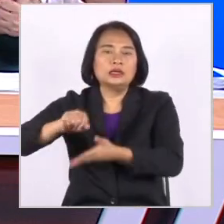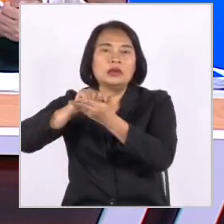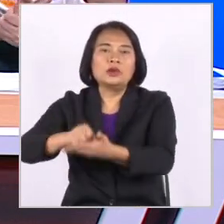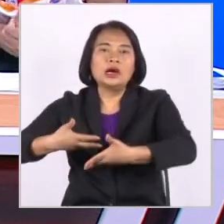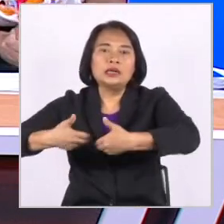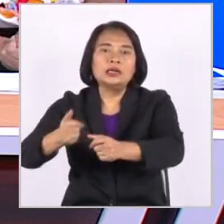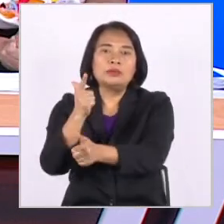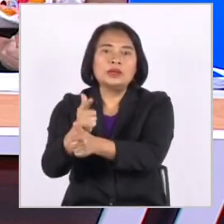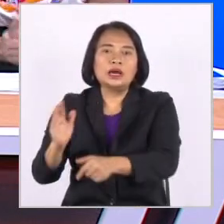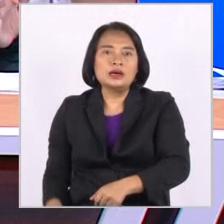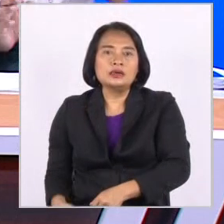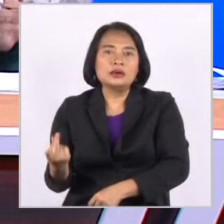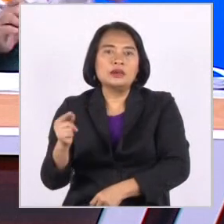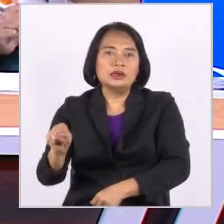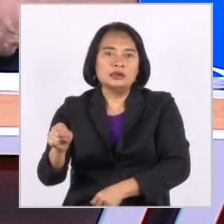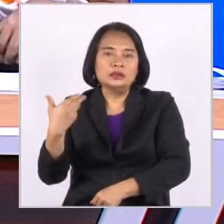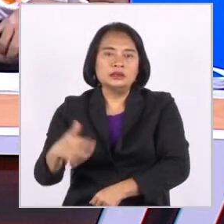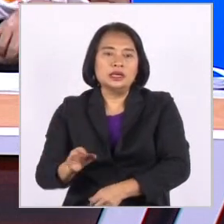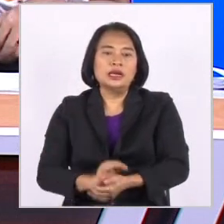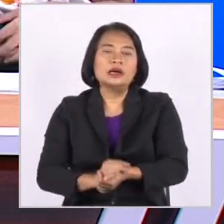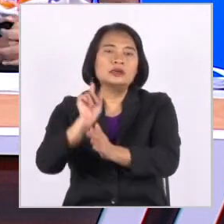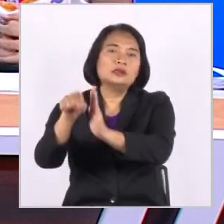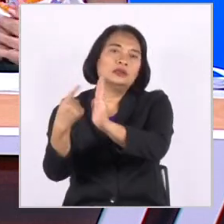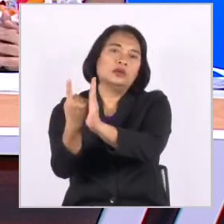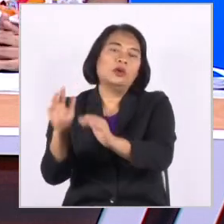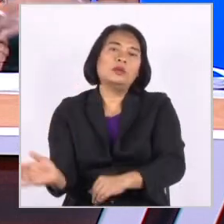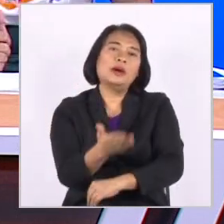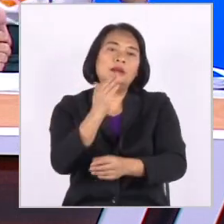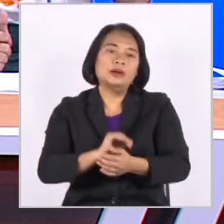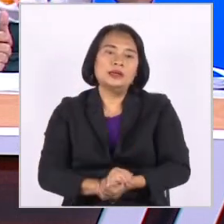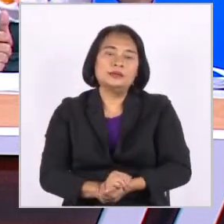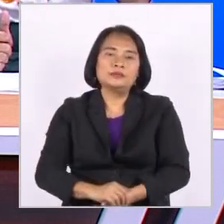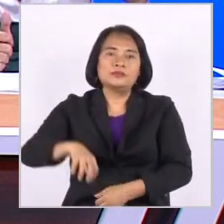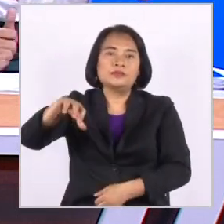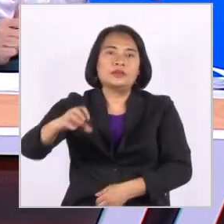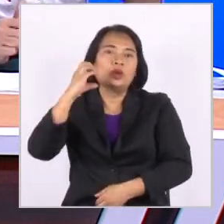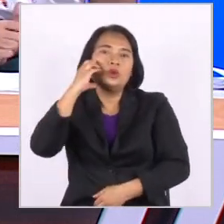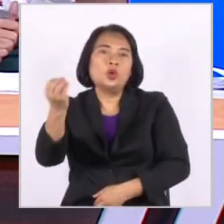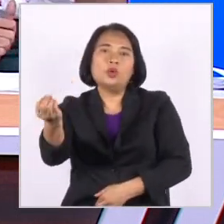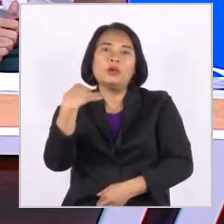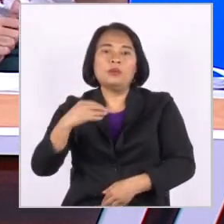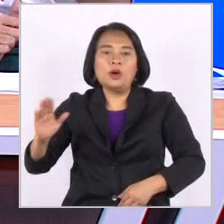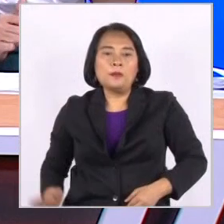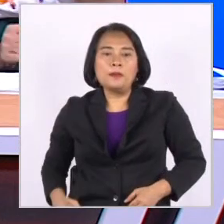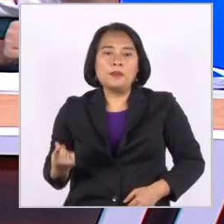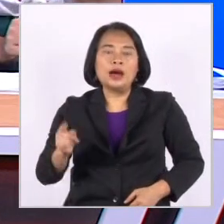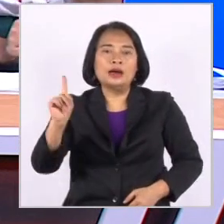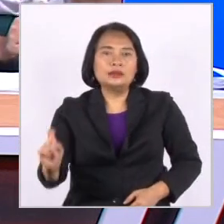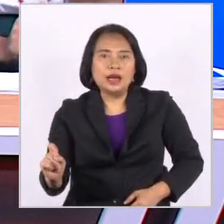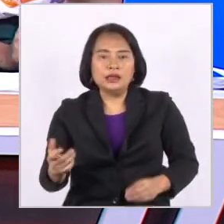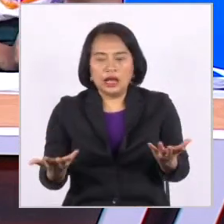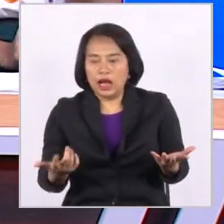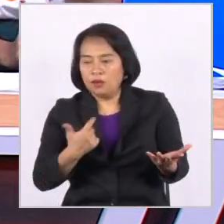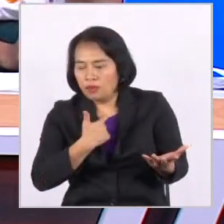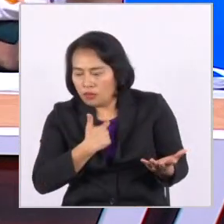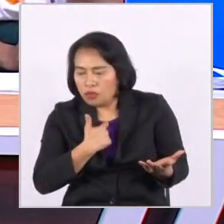นะคะแต่ปรากฏว่าผ่านไป1ชั่วโมงสถานที่รับเลี้ยงแห่งนี้โทรมาบอกว่าหมาพี่ตายแล้วนะก็อ้าวสิคะ